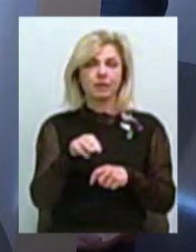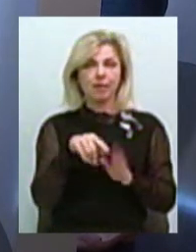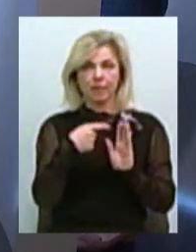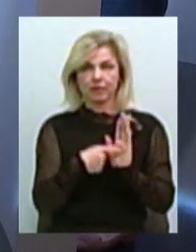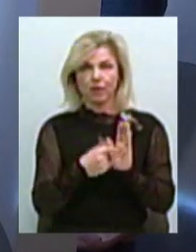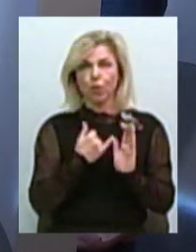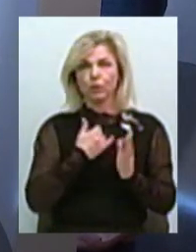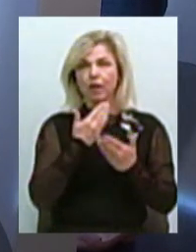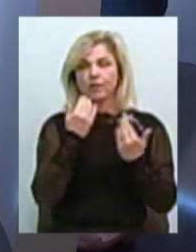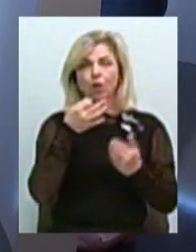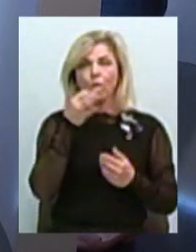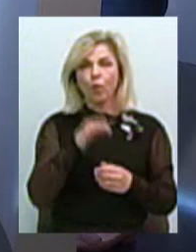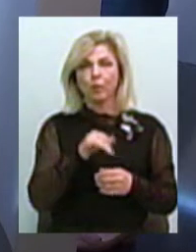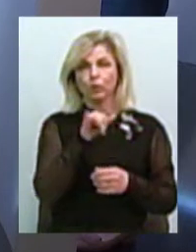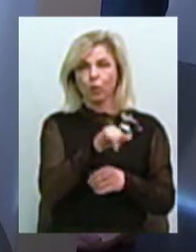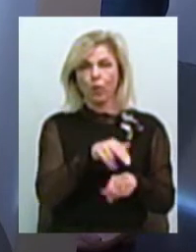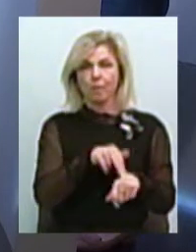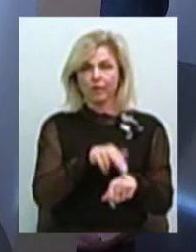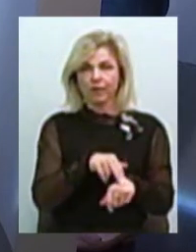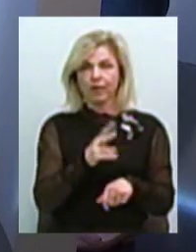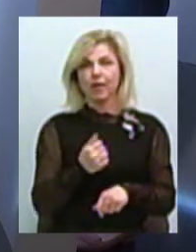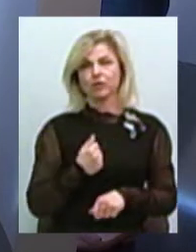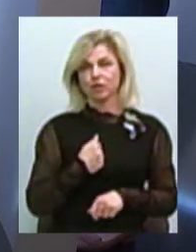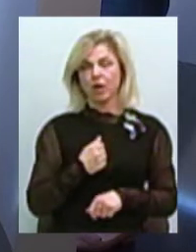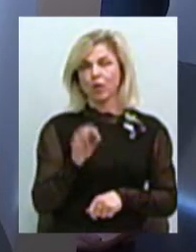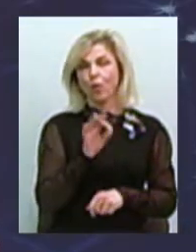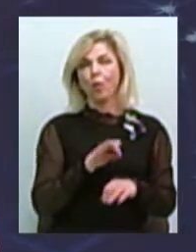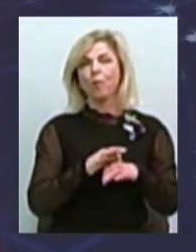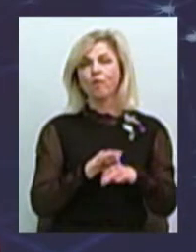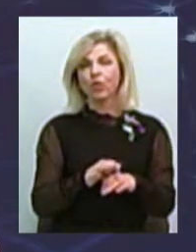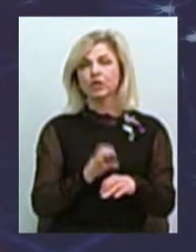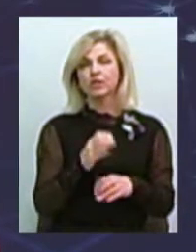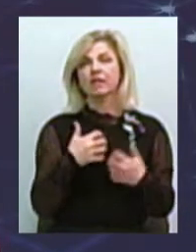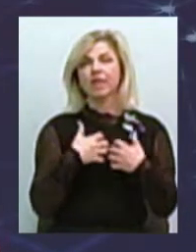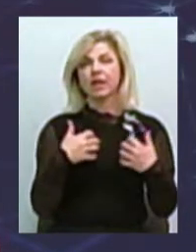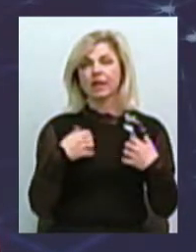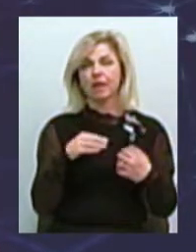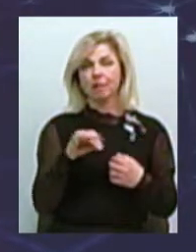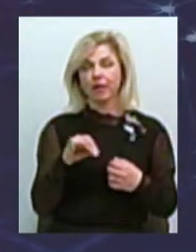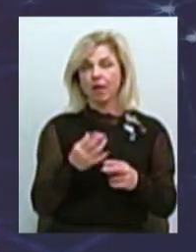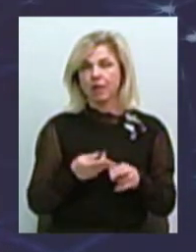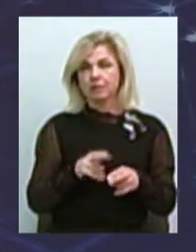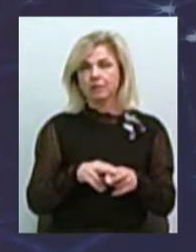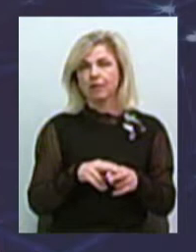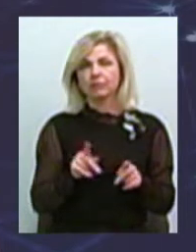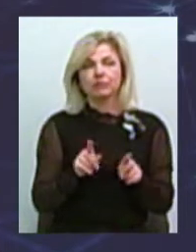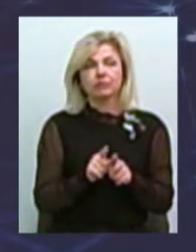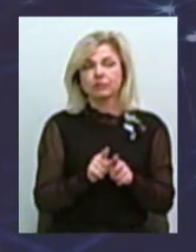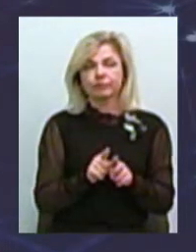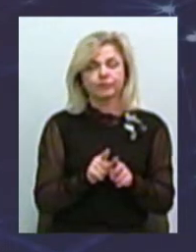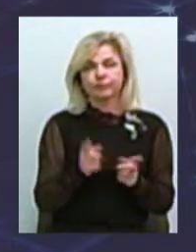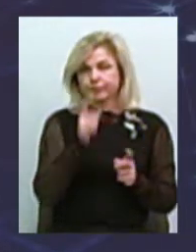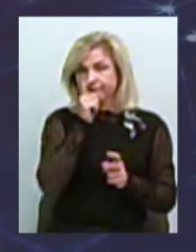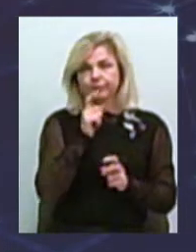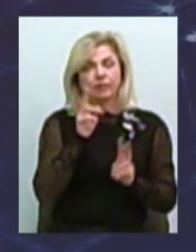у наших правоохоронців, на жаль, щодо поводження із тваринами. Це для них табула раса, питання